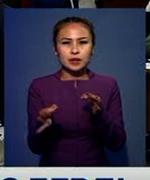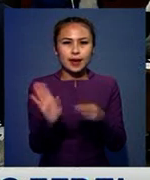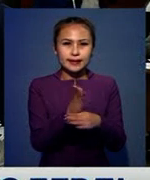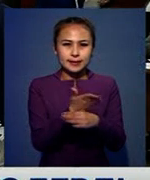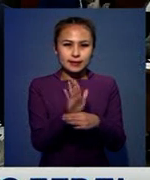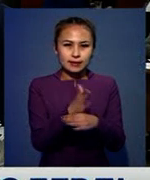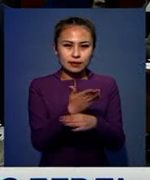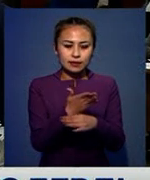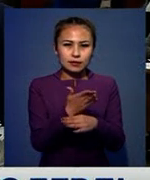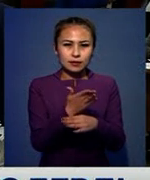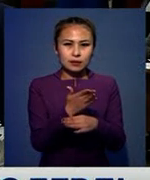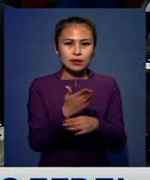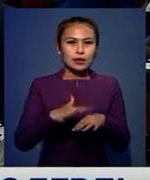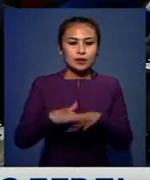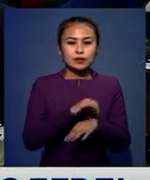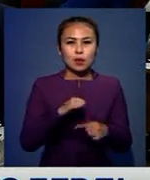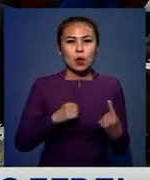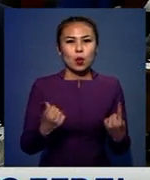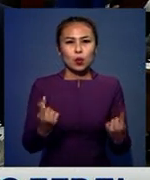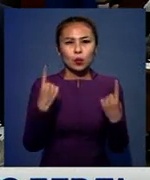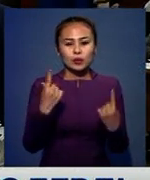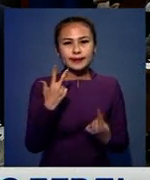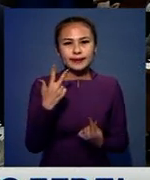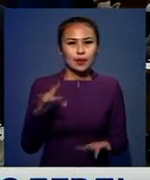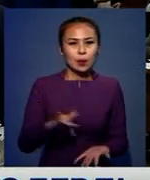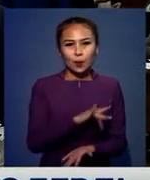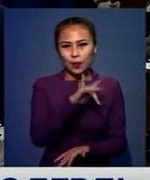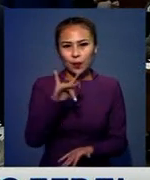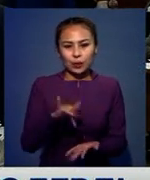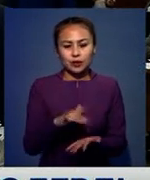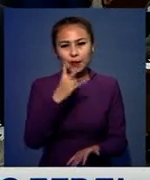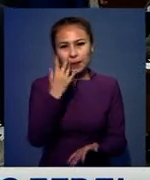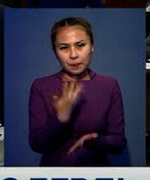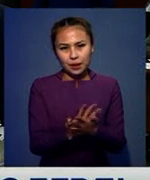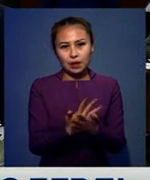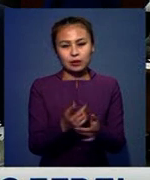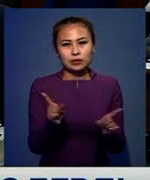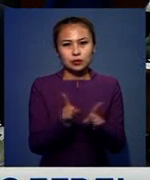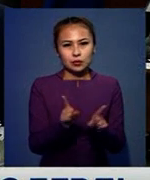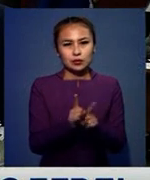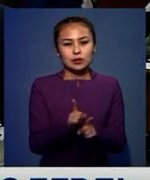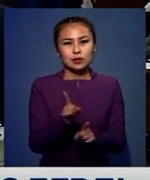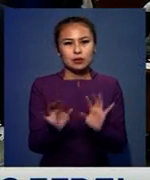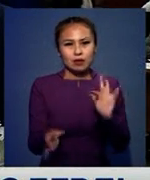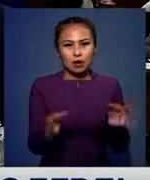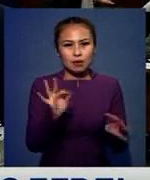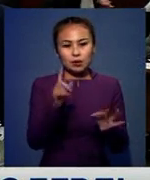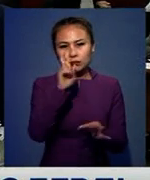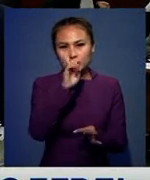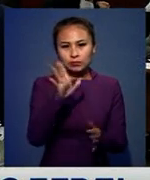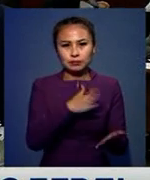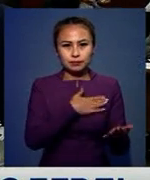бөлек елдегі ең ірі үш қаладағы көрсеткіште көңіл көншітіп, белсенділік жаман